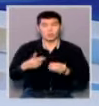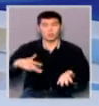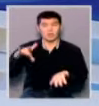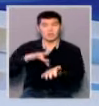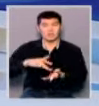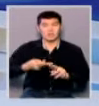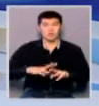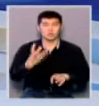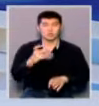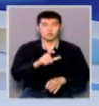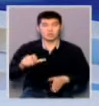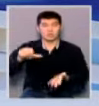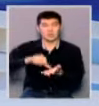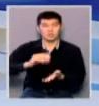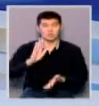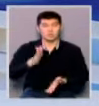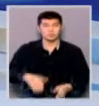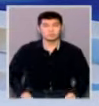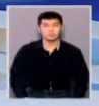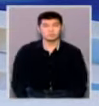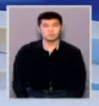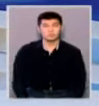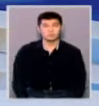жуық боксшы қатысады. Тілші Гүлфани Хамзитер қатысын.